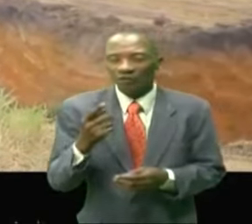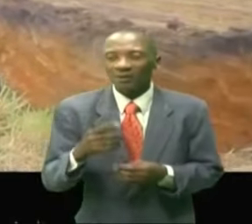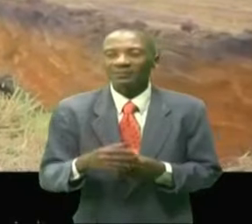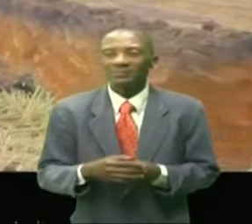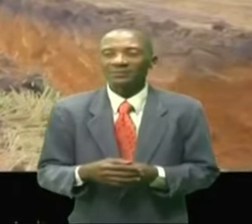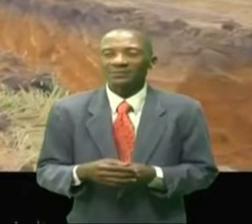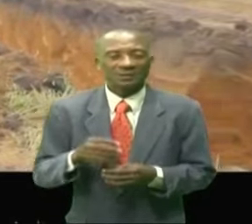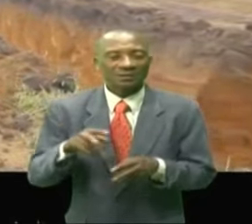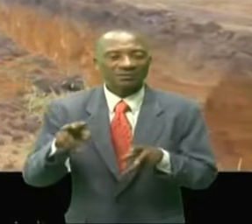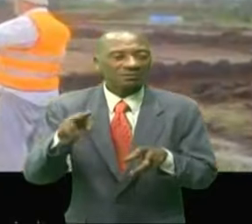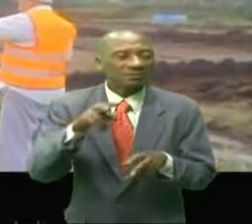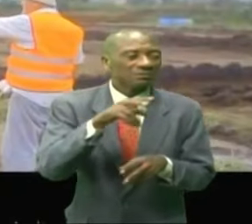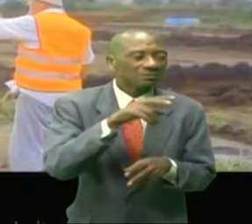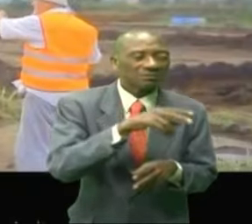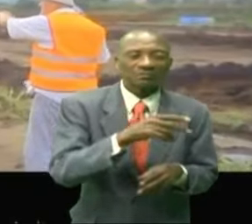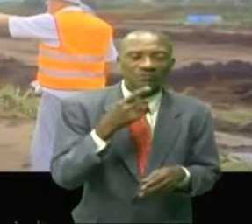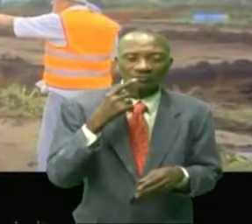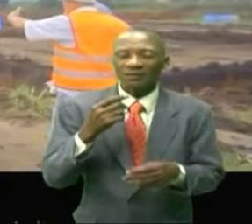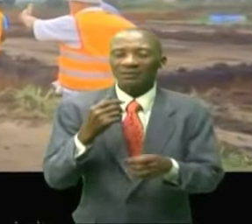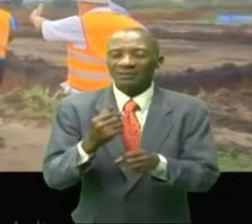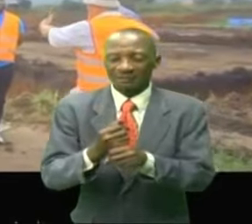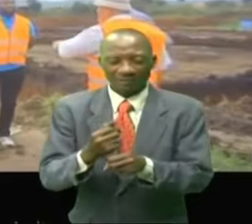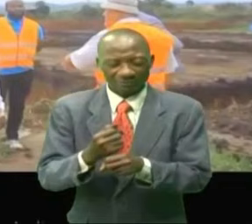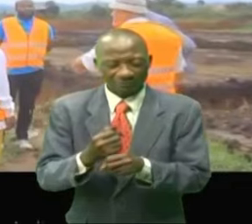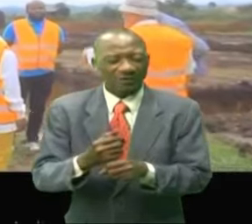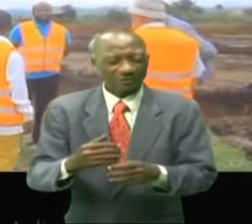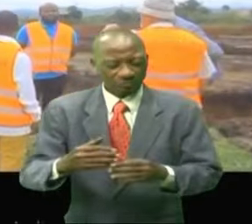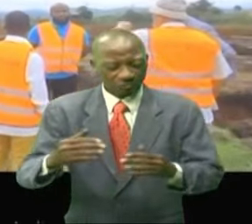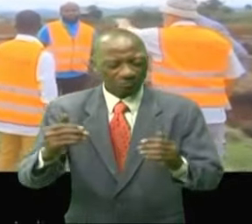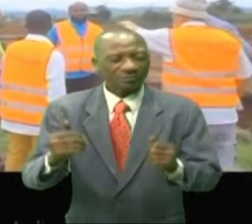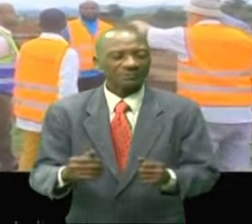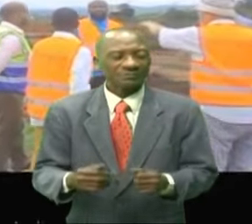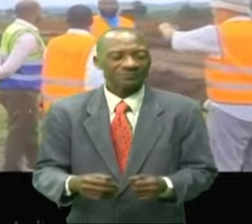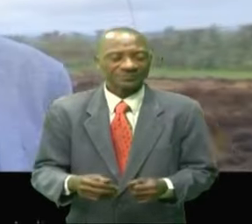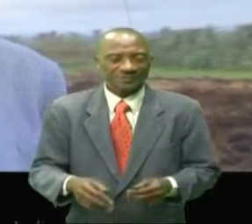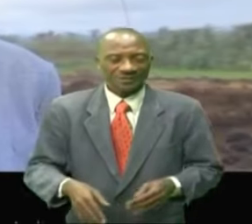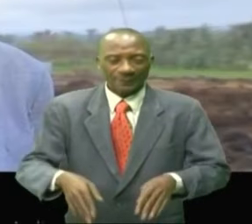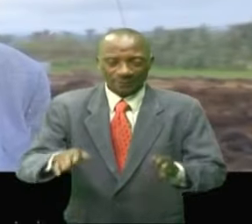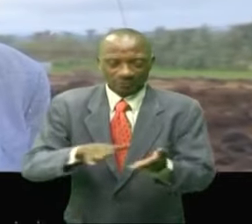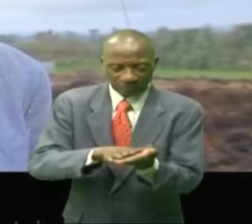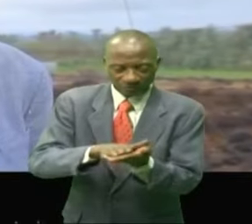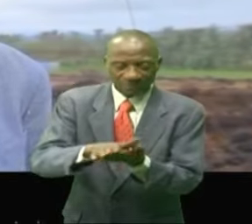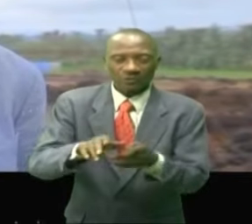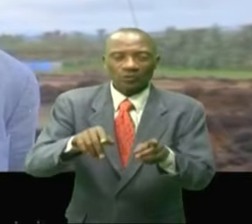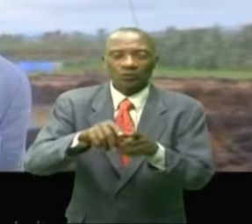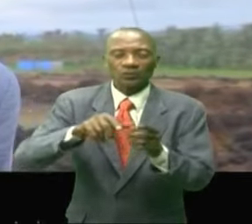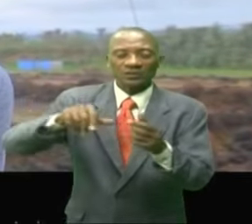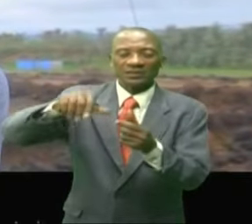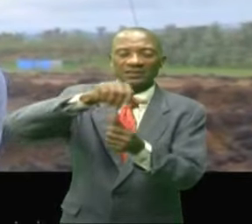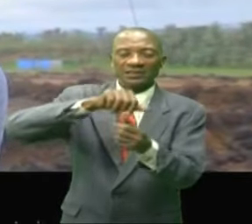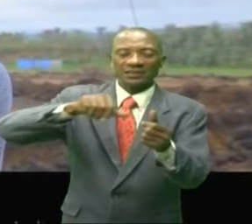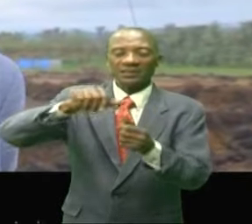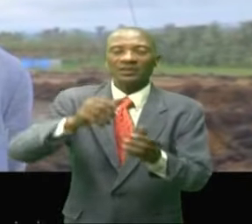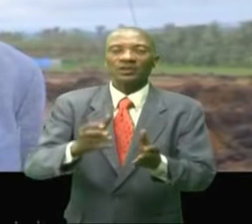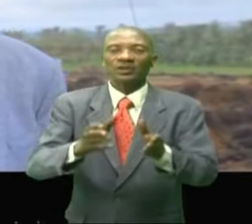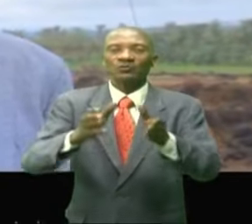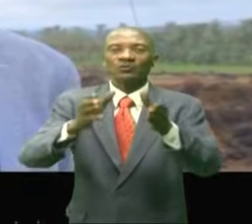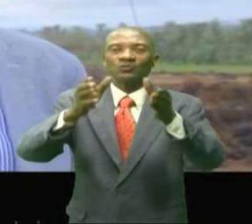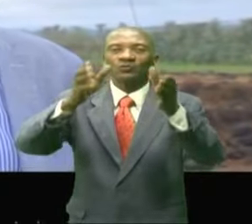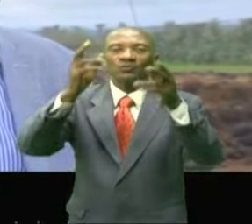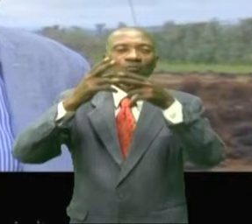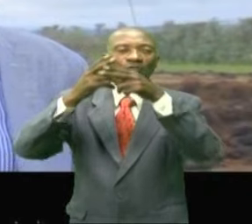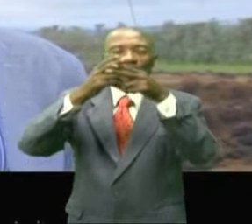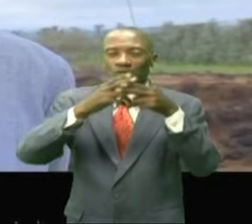la construction d'une caserne anti-incendie, l'aérogare et la tour de contrôle, a dit Vedran Ignasiki, directeur